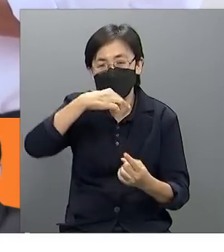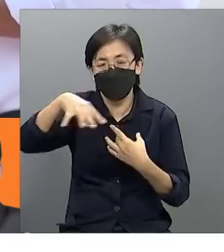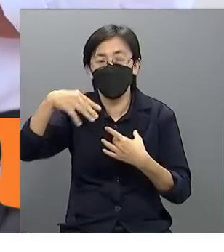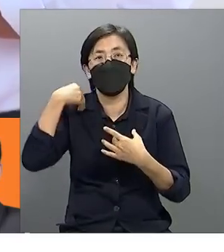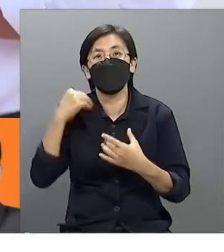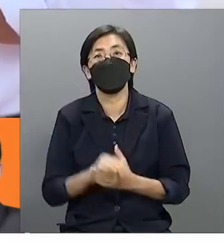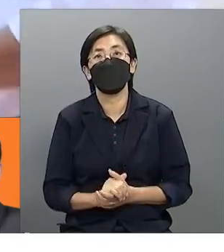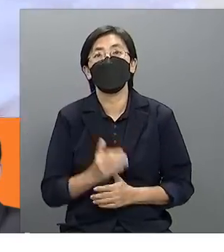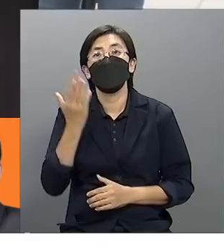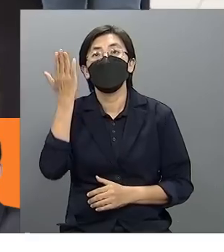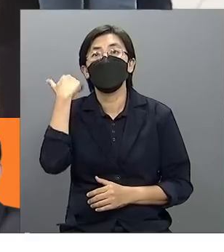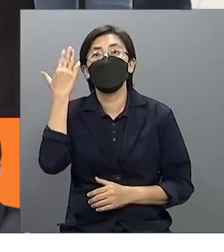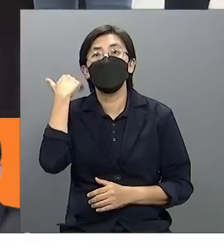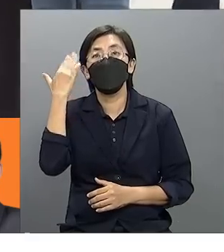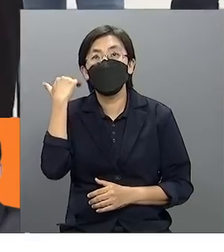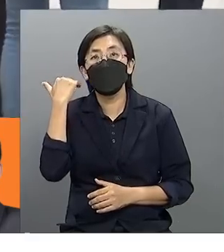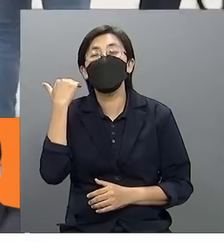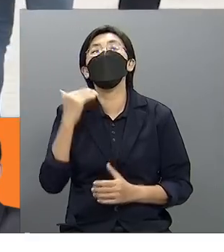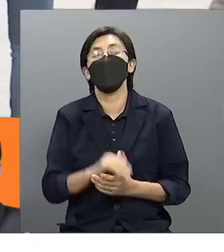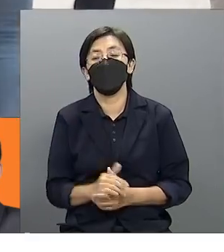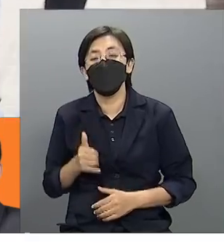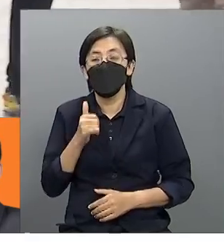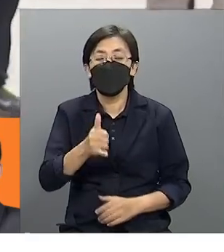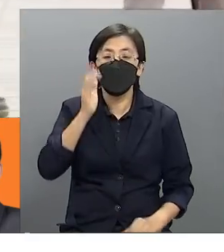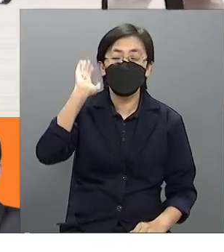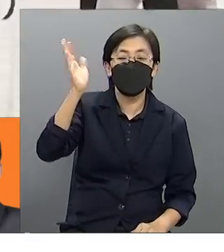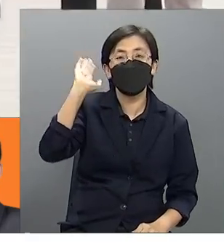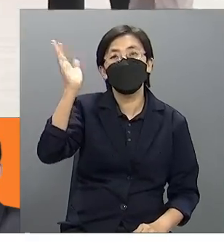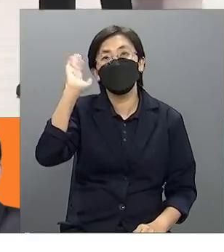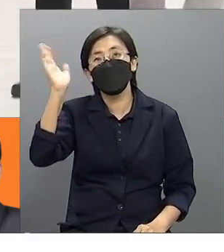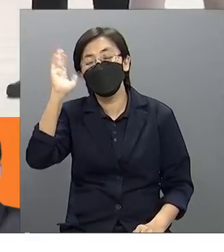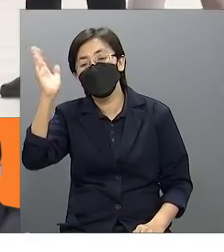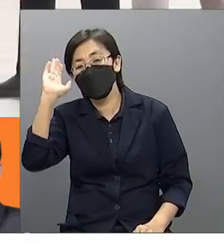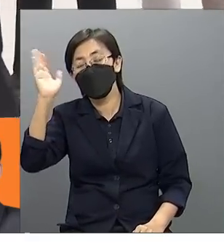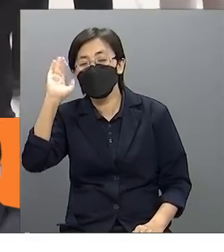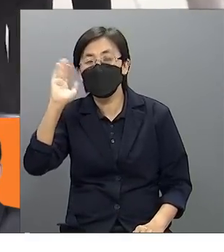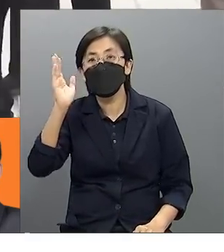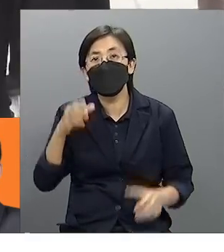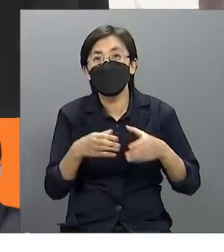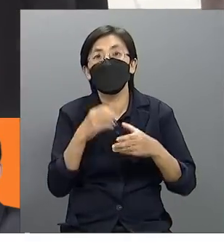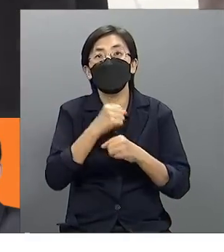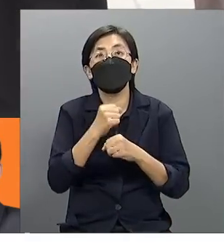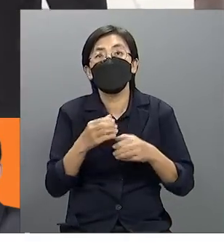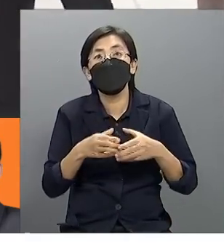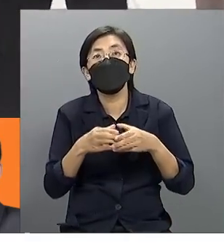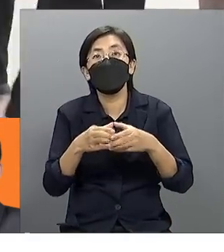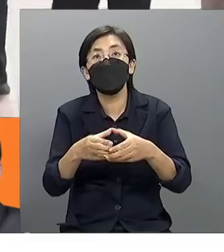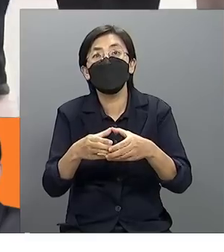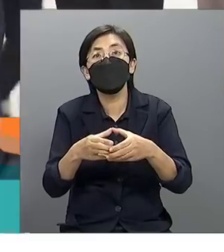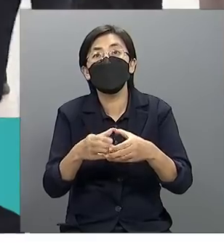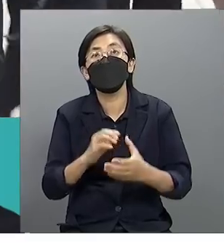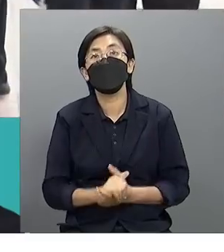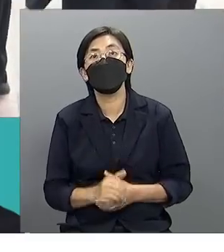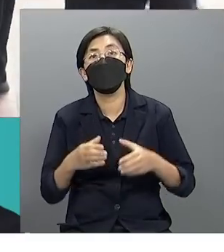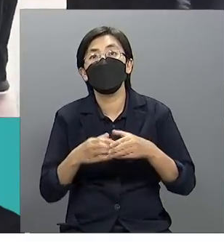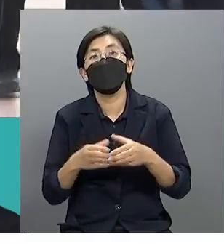ป็นภาพการลงพื้นที่เมื่อวานของพลตำรวจเอกอัศวินขวัญเมืองแล้วก็ทีมงานนะคะที่ใช้ชื่อว่ากลุ่มรักก